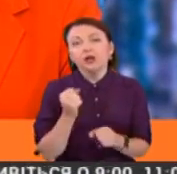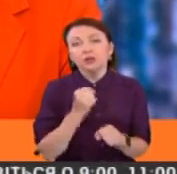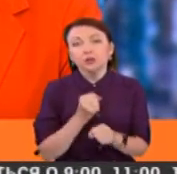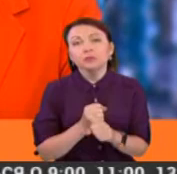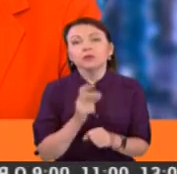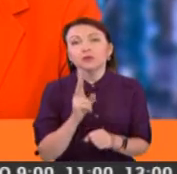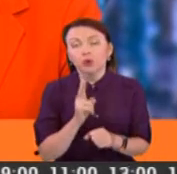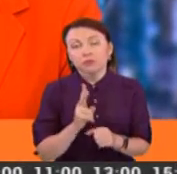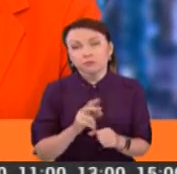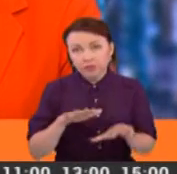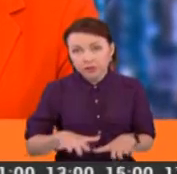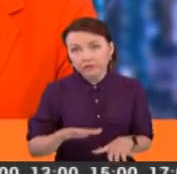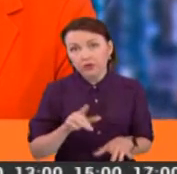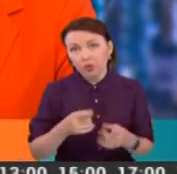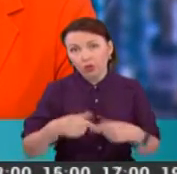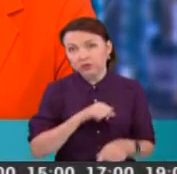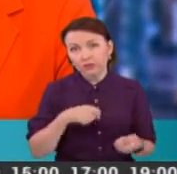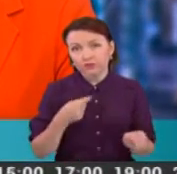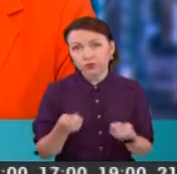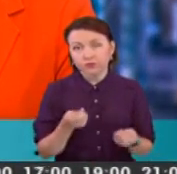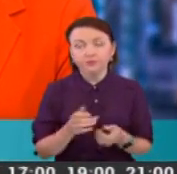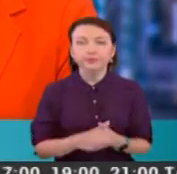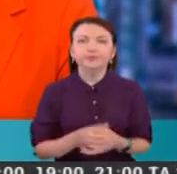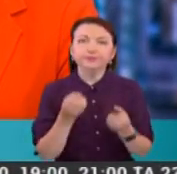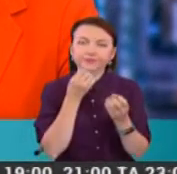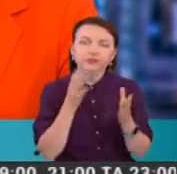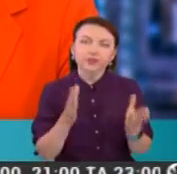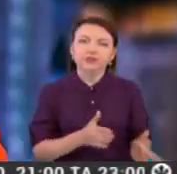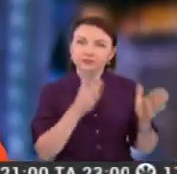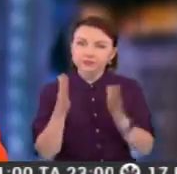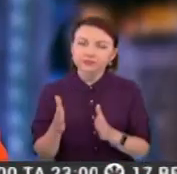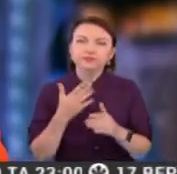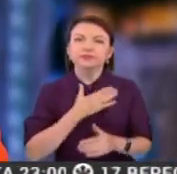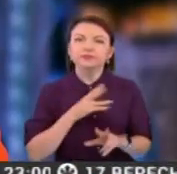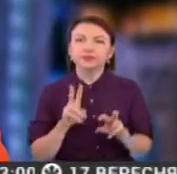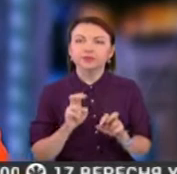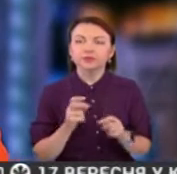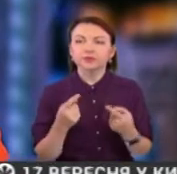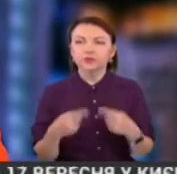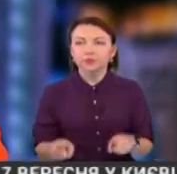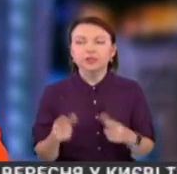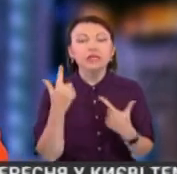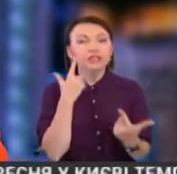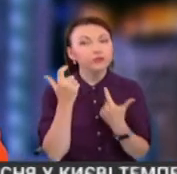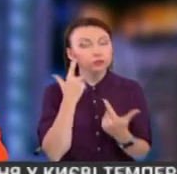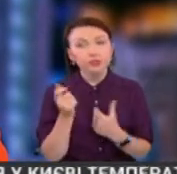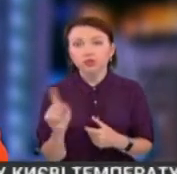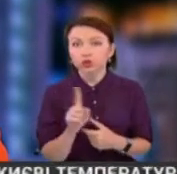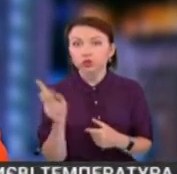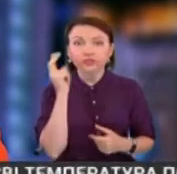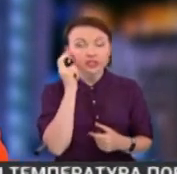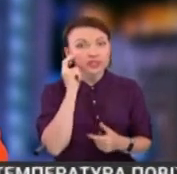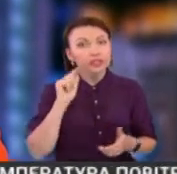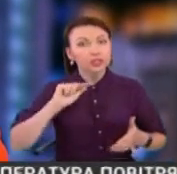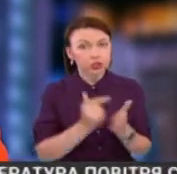місцеві органи самоврядування. Все. Пане Олександре, будемо далі рухатися нашим ефіром. І далі інформація про те, що у Києві